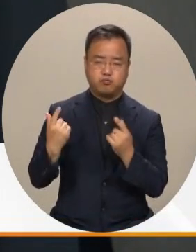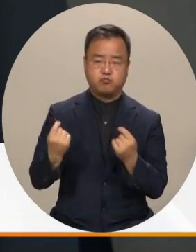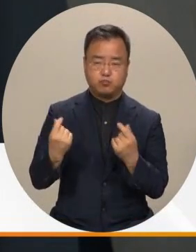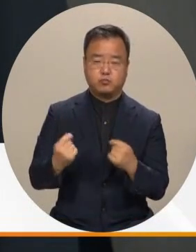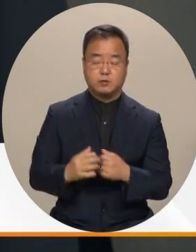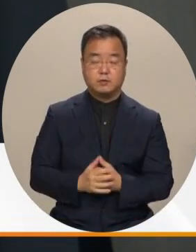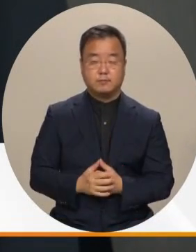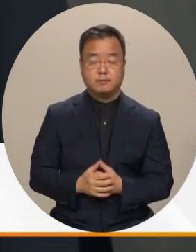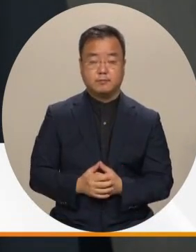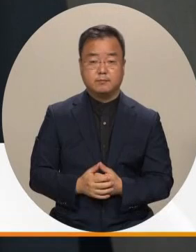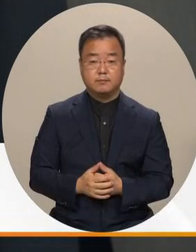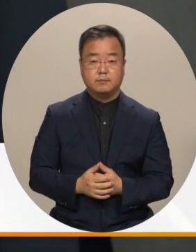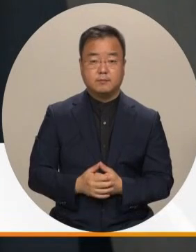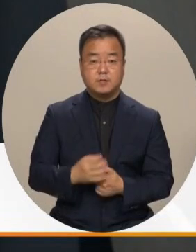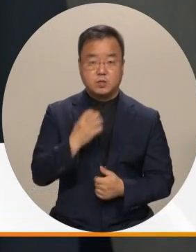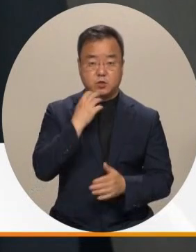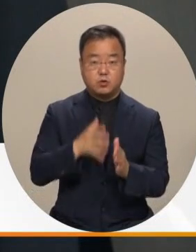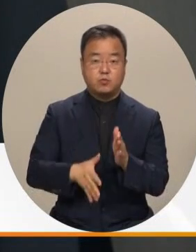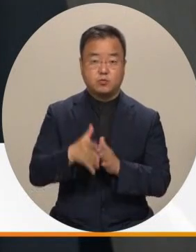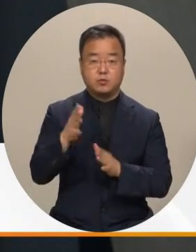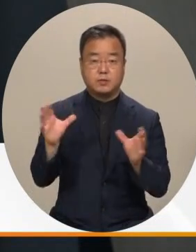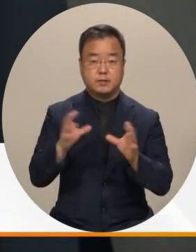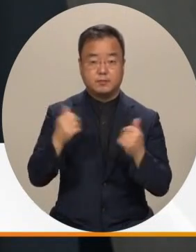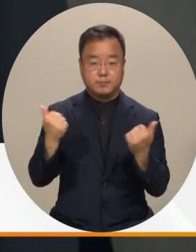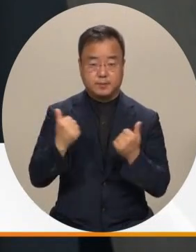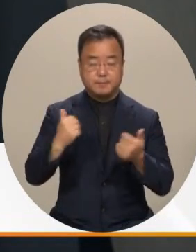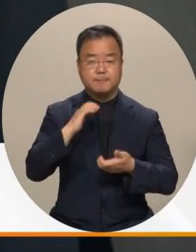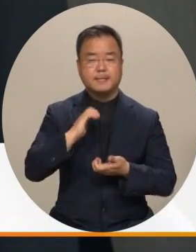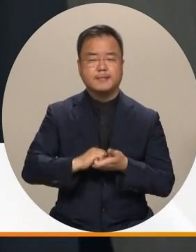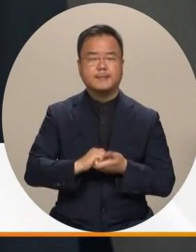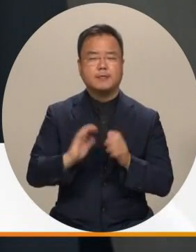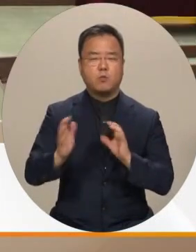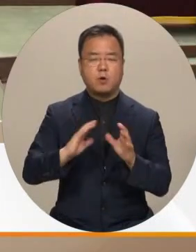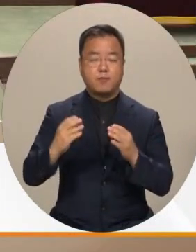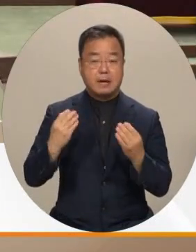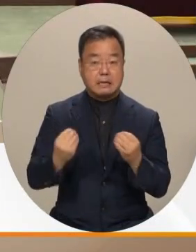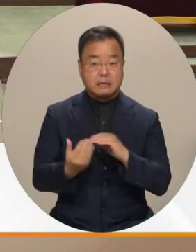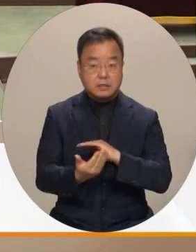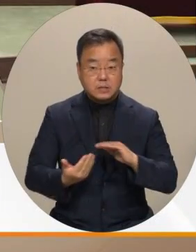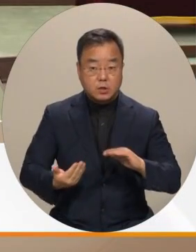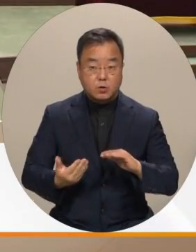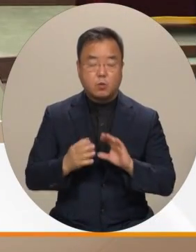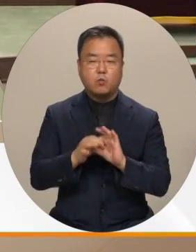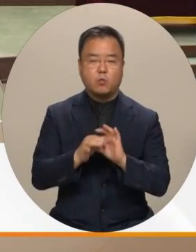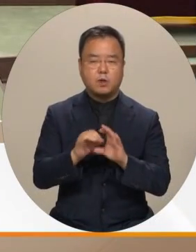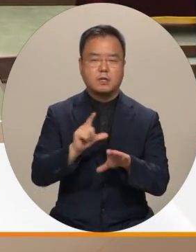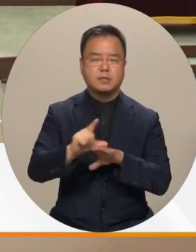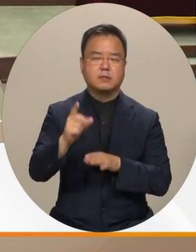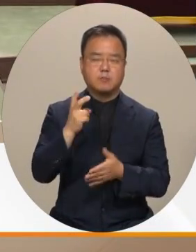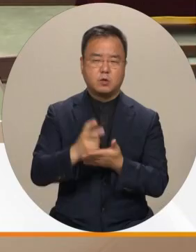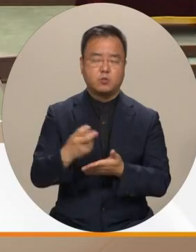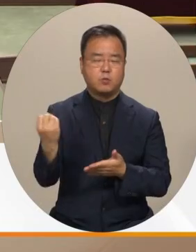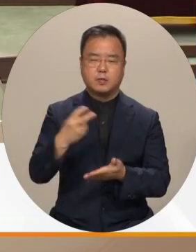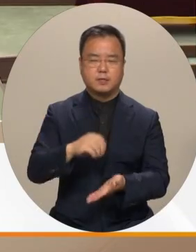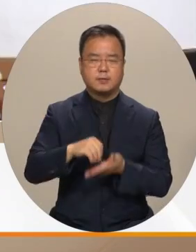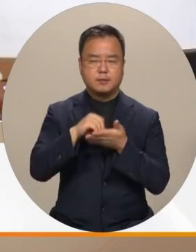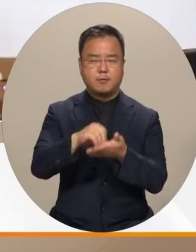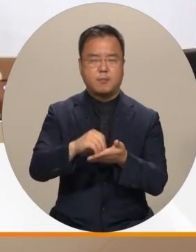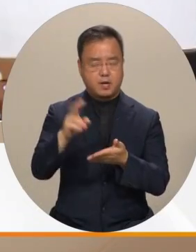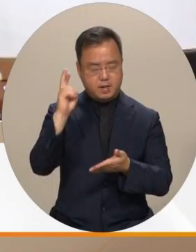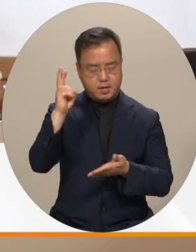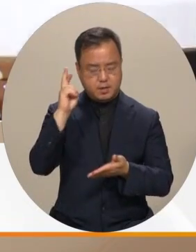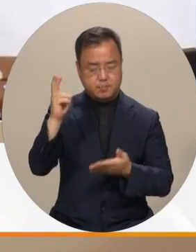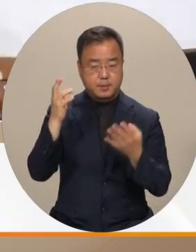건데요 이에 따라 서울시의회가 이달 정례회가 끝나기 전에이 해당 조례안을 다시 상정할 것이라는 예측이